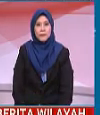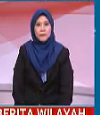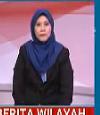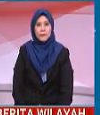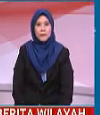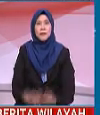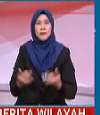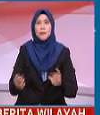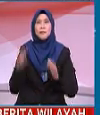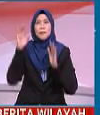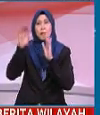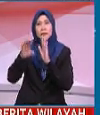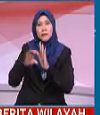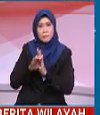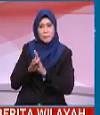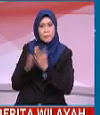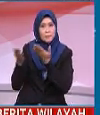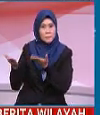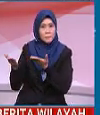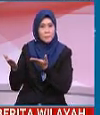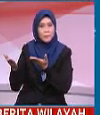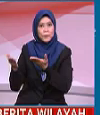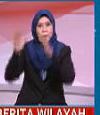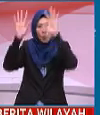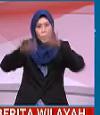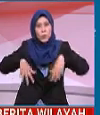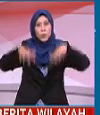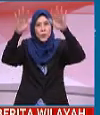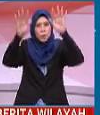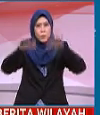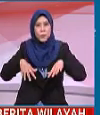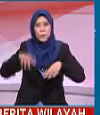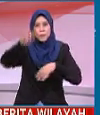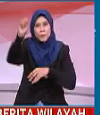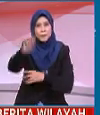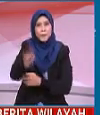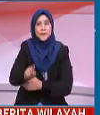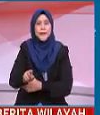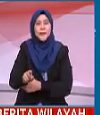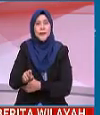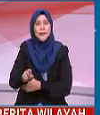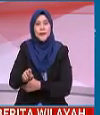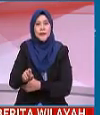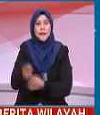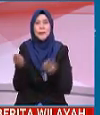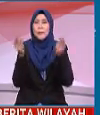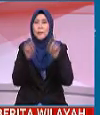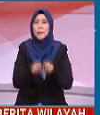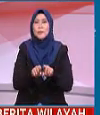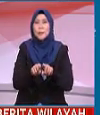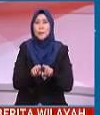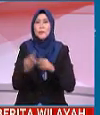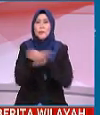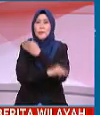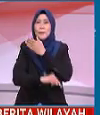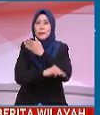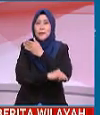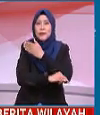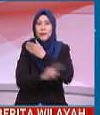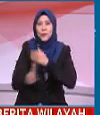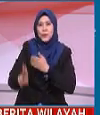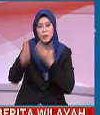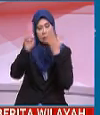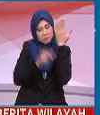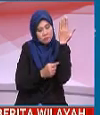mana melalui paparan imej gambar radar semasa ketika ini, keadaan hujan lebat berserta debut petir sedang berlaku melibatkan negeri-negeri di